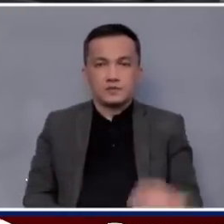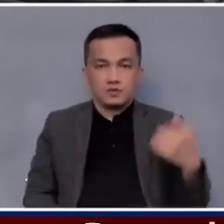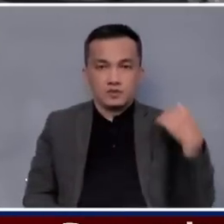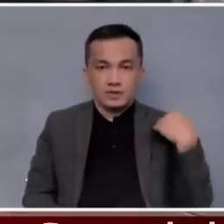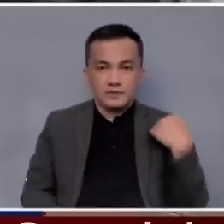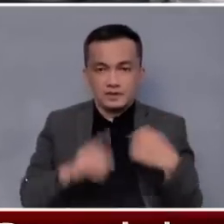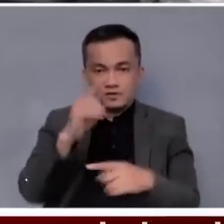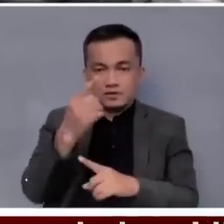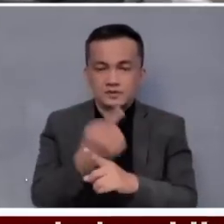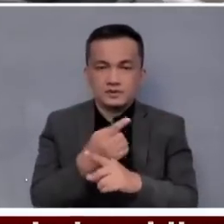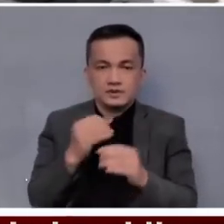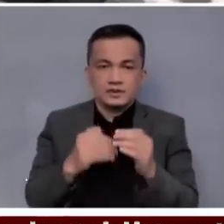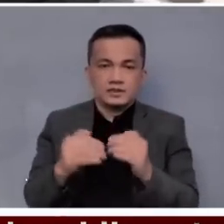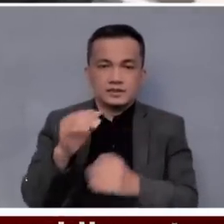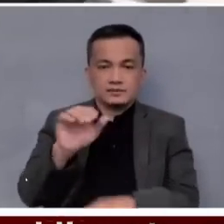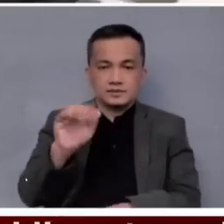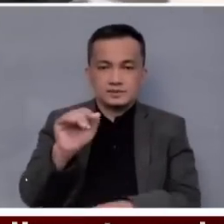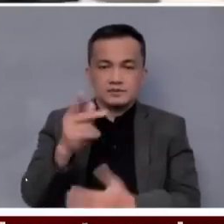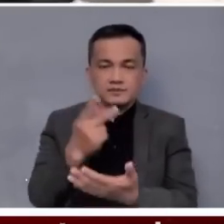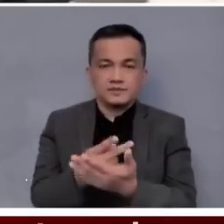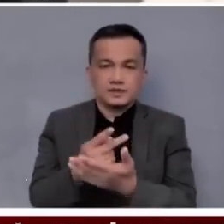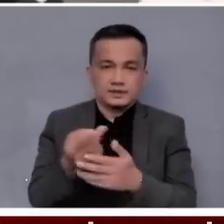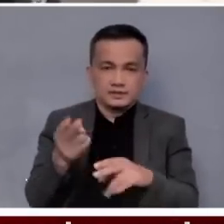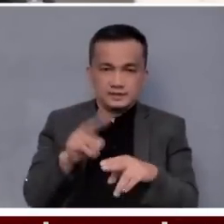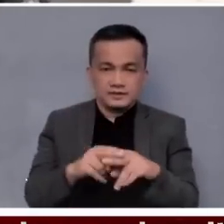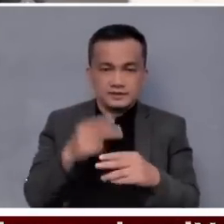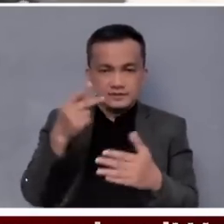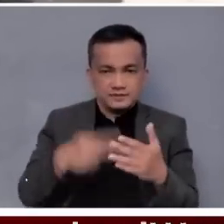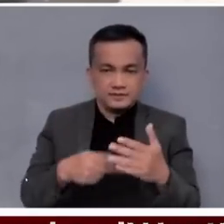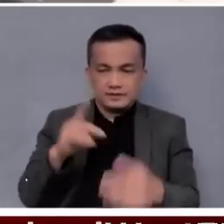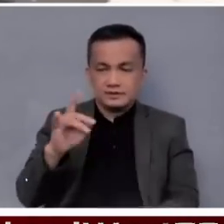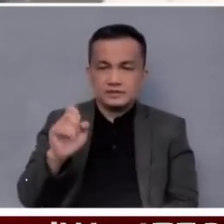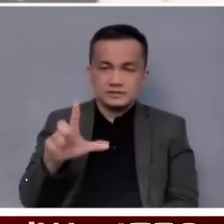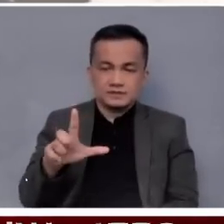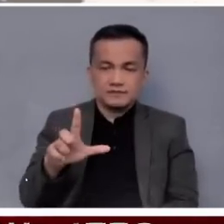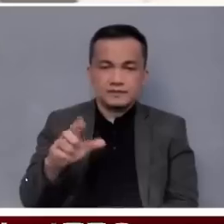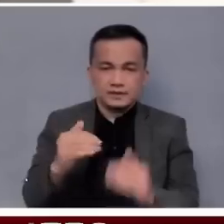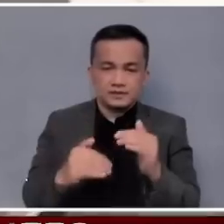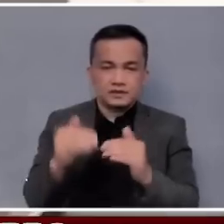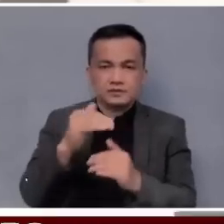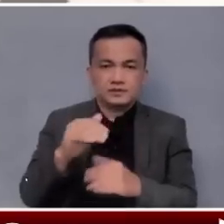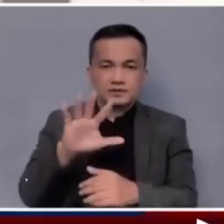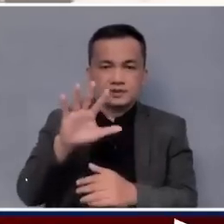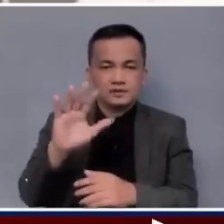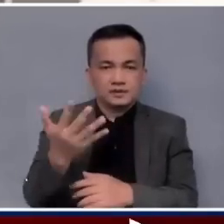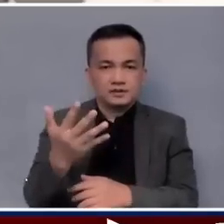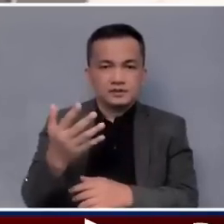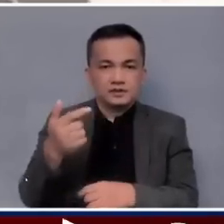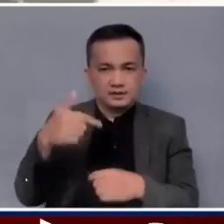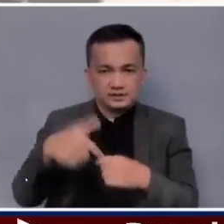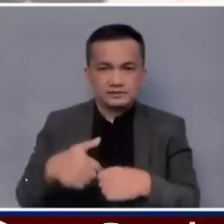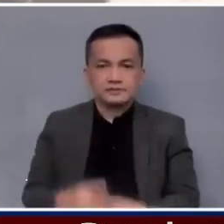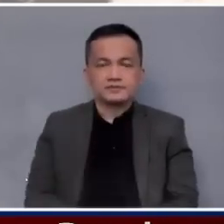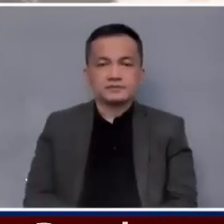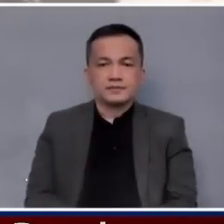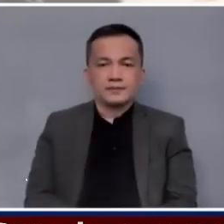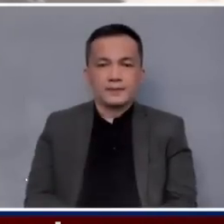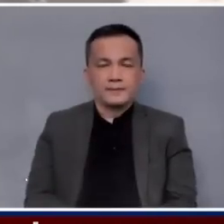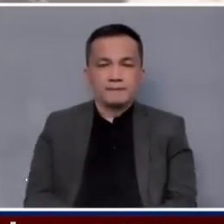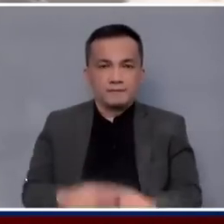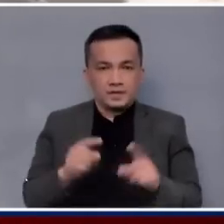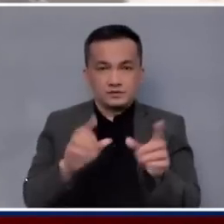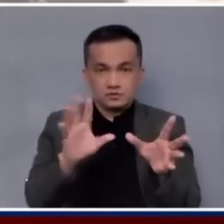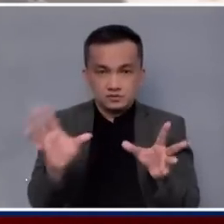mahigit 15 pesos na ang dagdag presyo sa diesel, lagpas 5 pesos naman sa gasolina. Pero kung